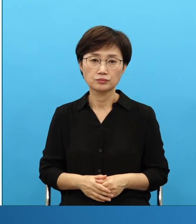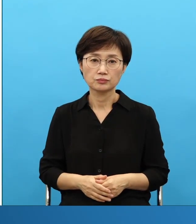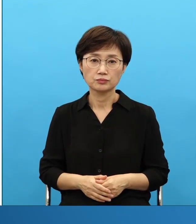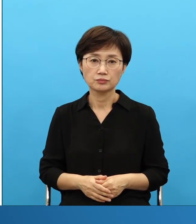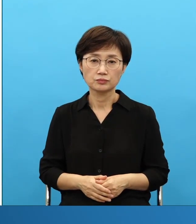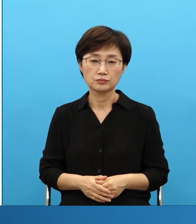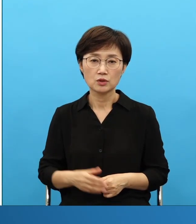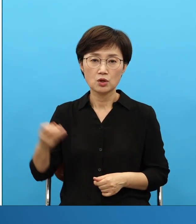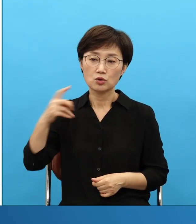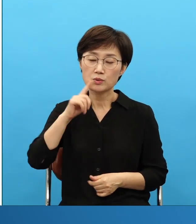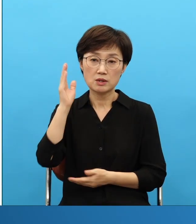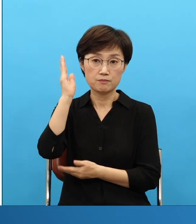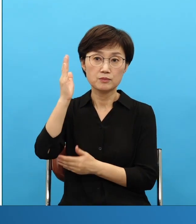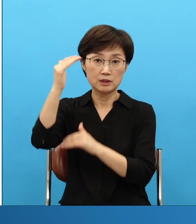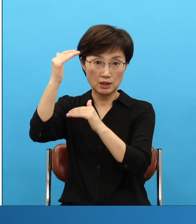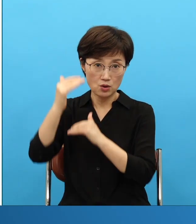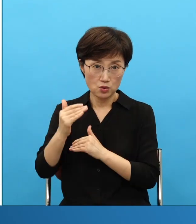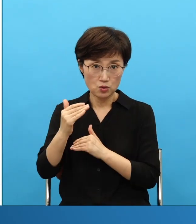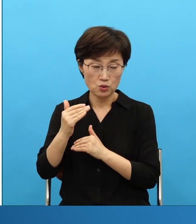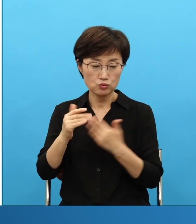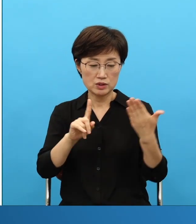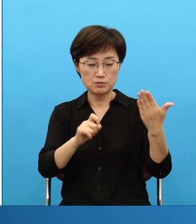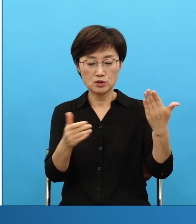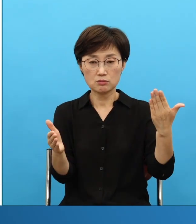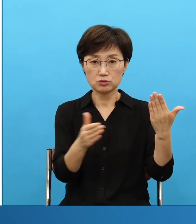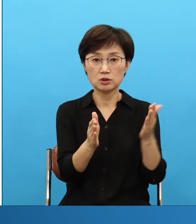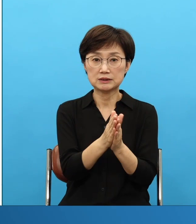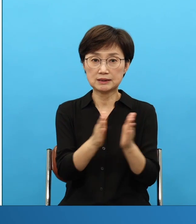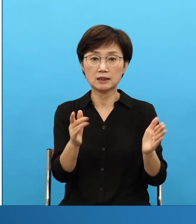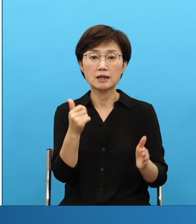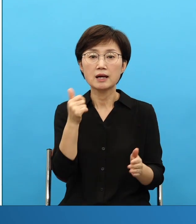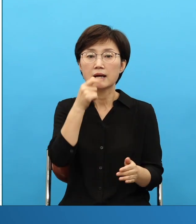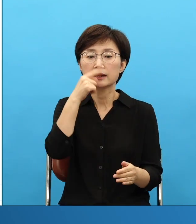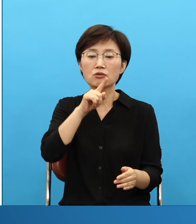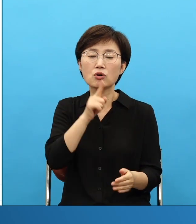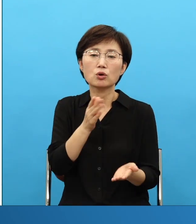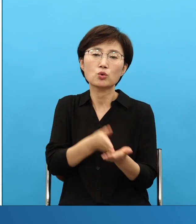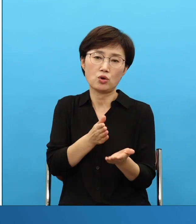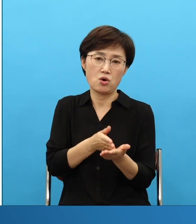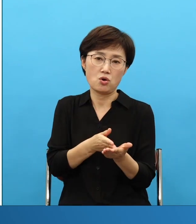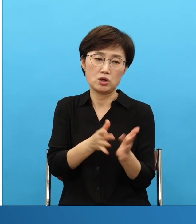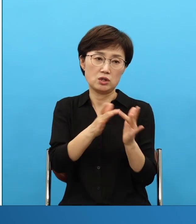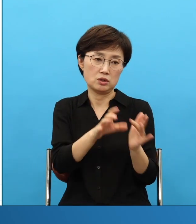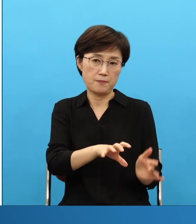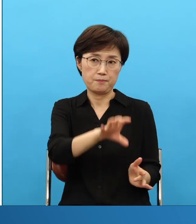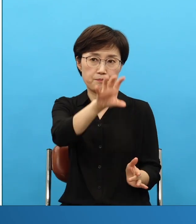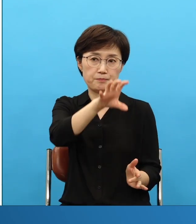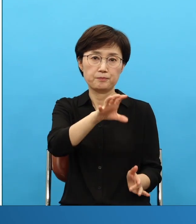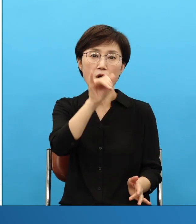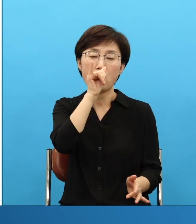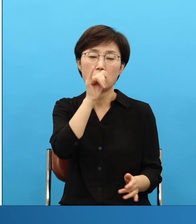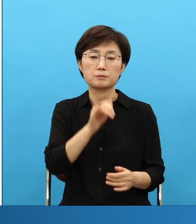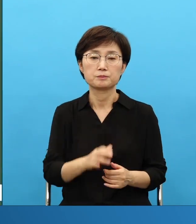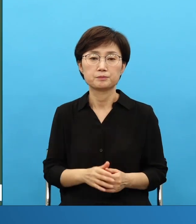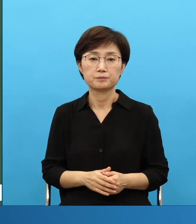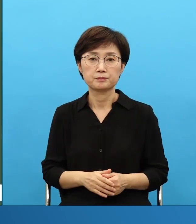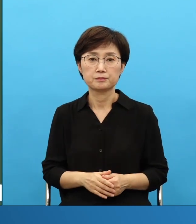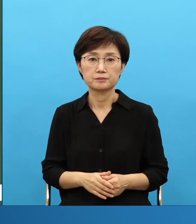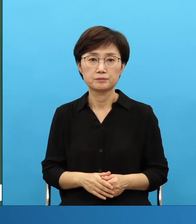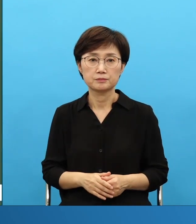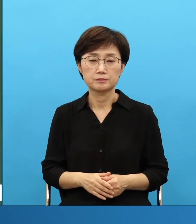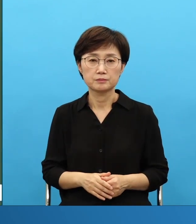류광수 목사의 메시지가 지난 16일부터 태국어로 통역돼 위아.kr에 업로드되고 있습니다.